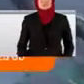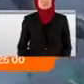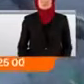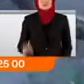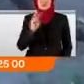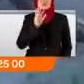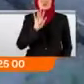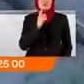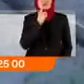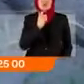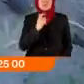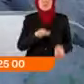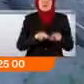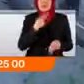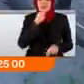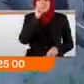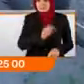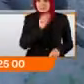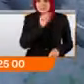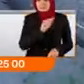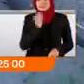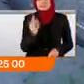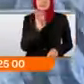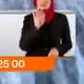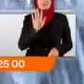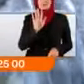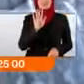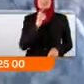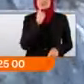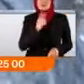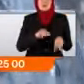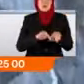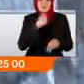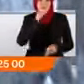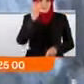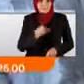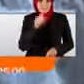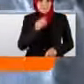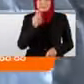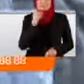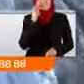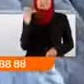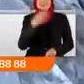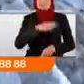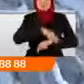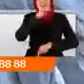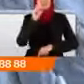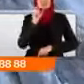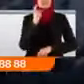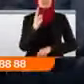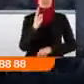35 yaşındaki Marina şarkı theona ve 45 yaşındaki mi kolasin kemik 8 kişilik Dağcı gurubuyla